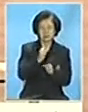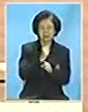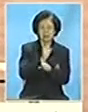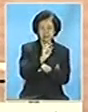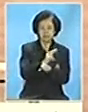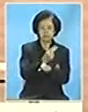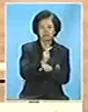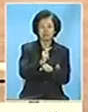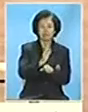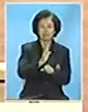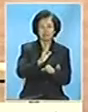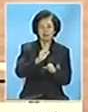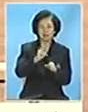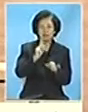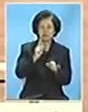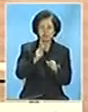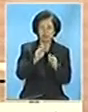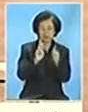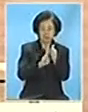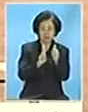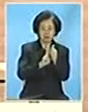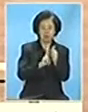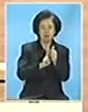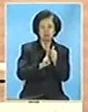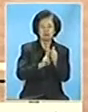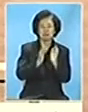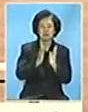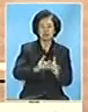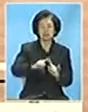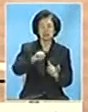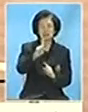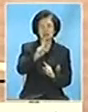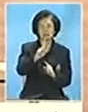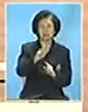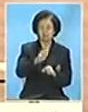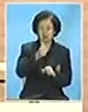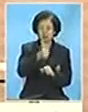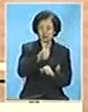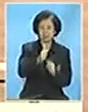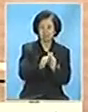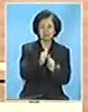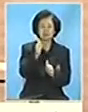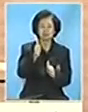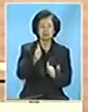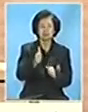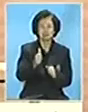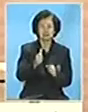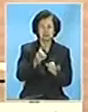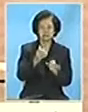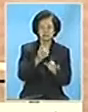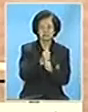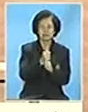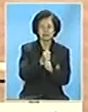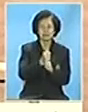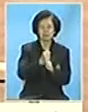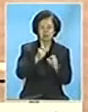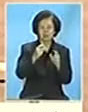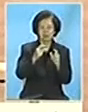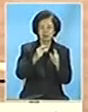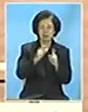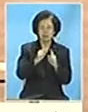ที่ในตำแหน่งรองประธานวุฒิสภาคนที่หนึ่งอย่างดีที่สุดโดยยึดถือความถูกต้